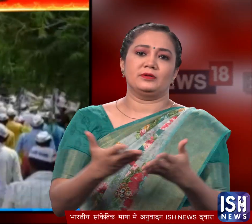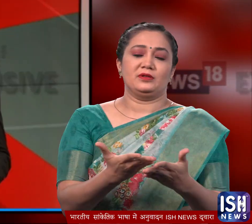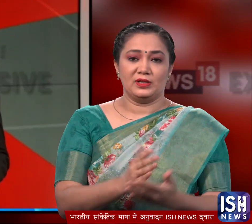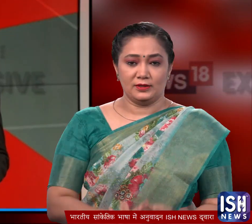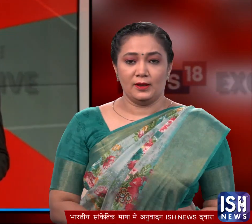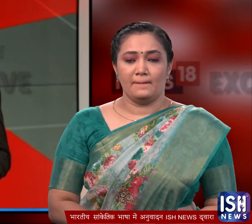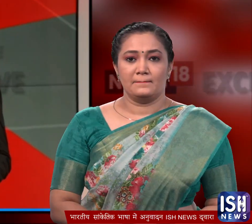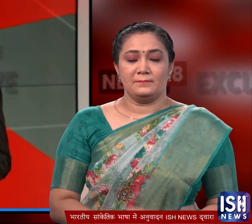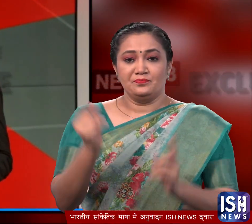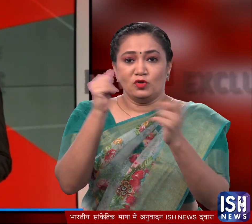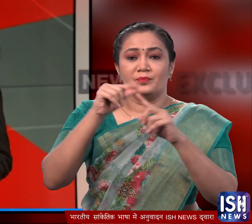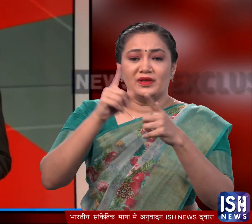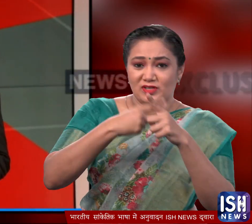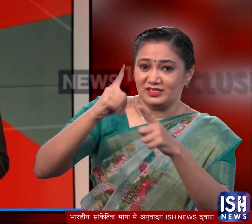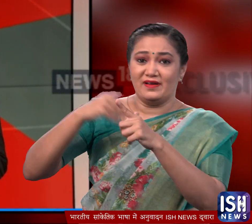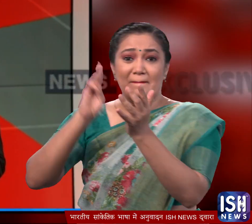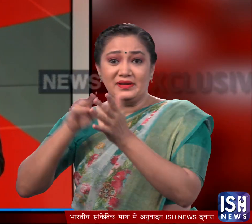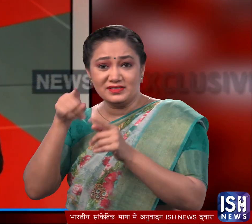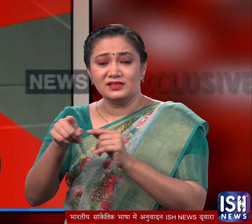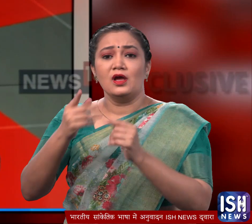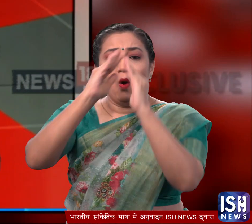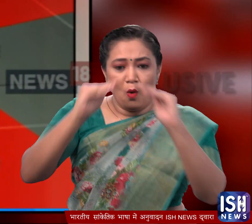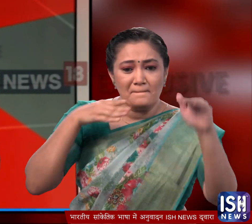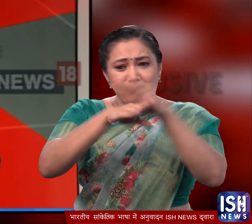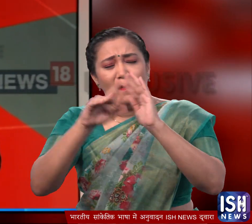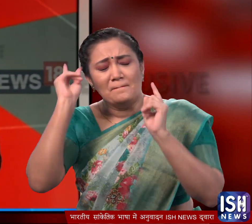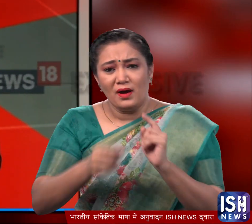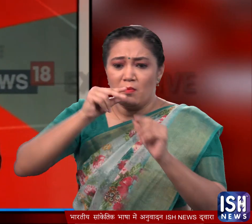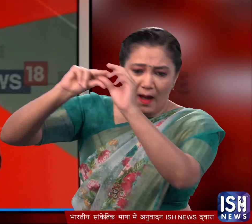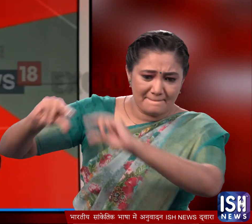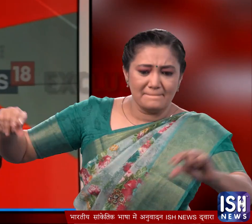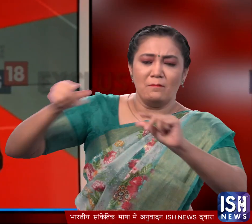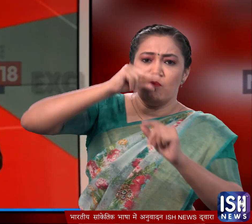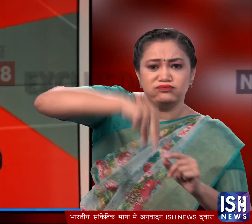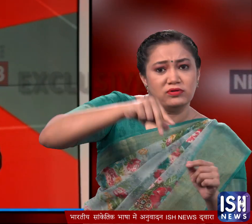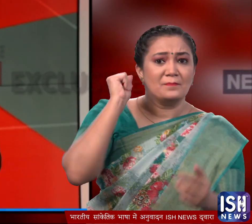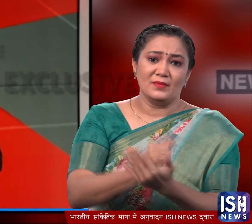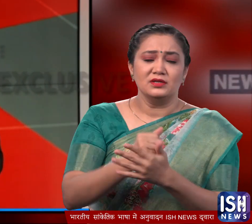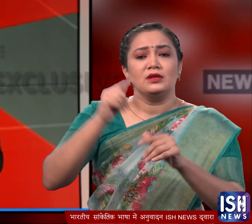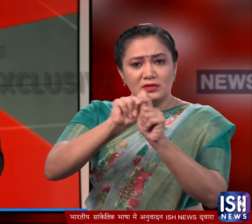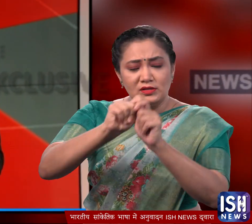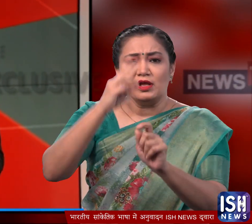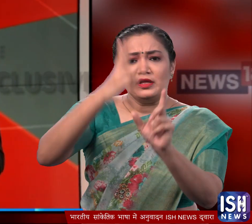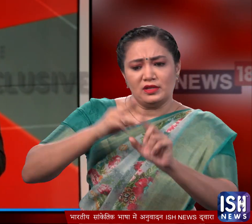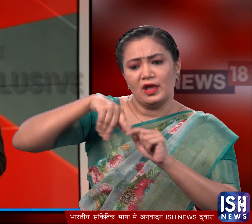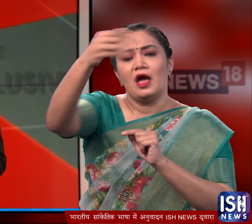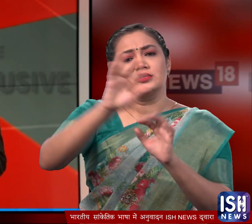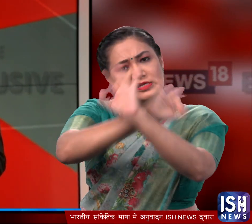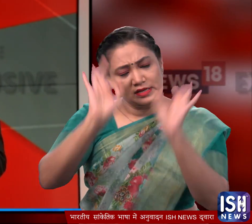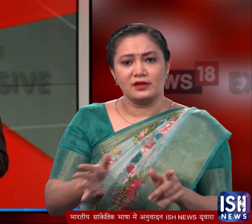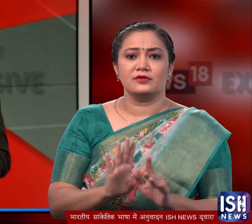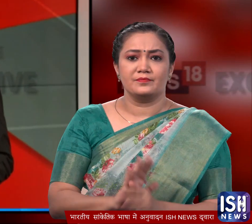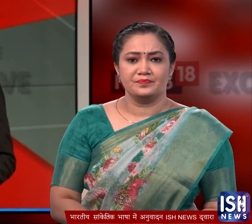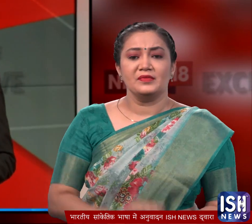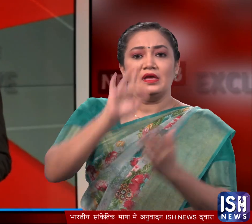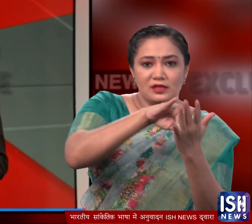उतर आई। सौभाग्य की बात यह कि यूपी में जल जीवन मिशन के तहत हर घर तक पानी की पाइपलाइन पहुंचाने का काम चल रहा है, जिसे अगले 3 साल में पूरा किया जाना है